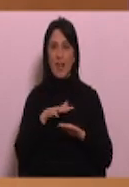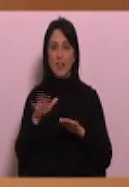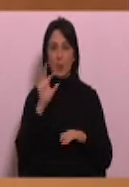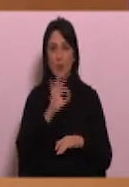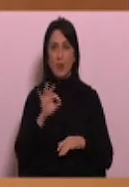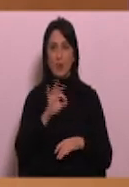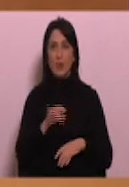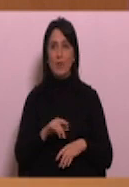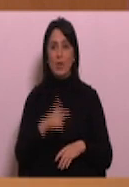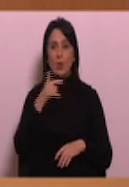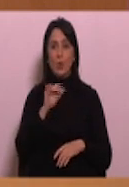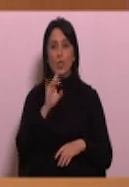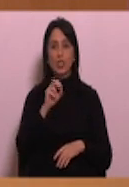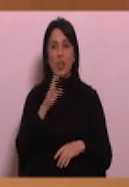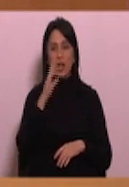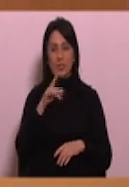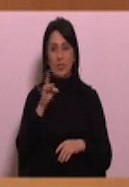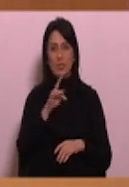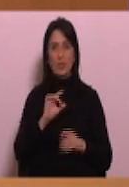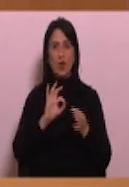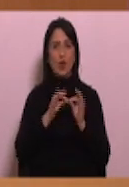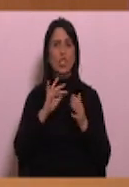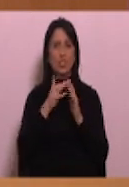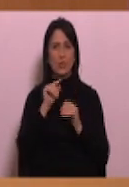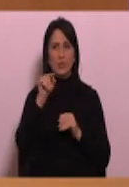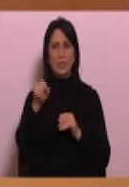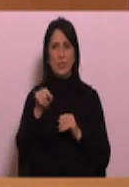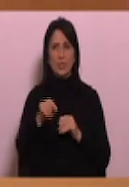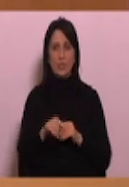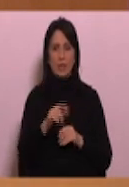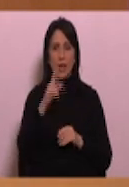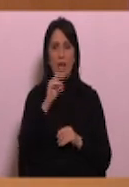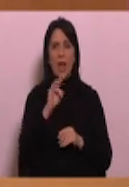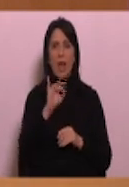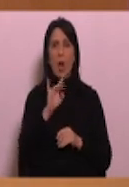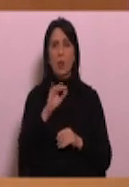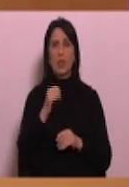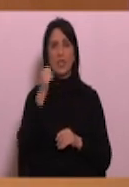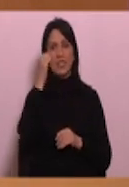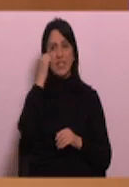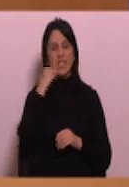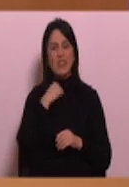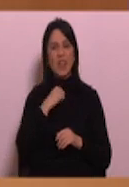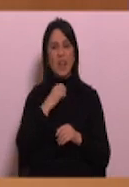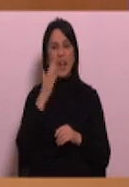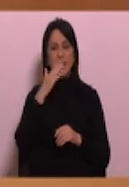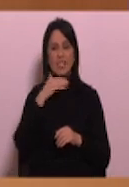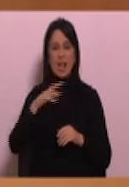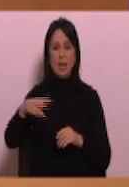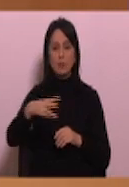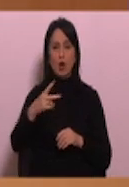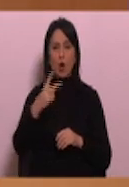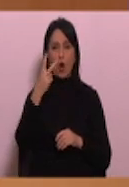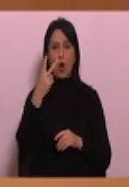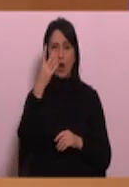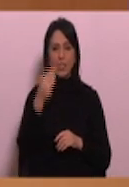გეუბნებით. გურჯაანის რაიონში კონკრეტული სოფელი ჩემილია, მაგალითად კალაური. ესე იგი ძველი ამორტიზირებული წყალსადენებით ორ დღეში